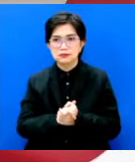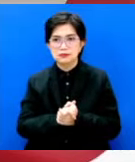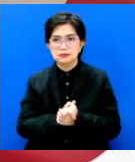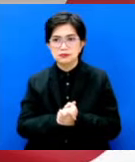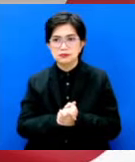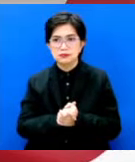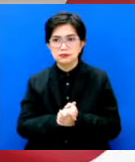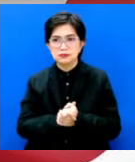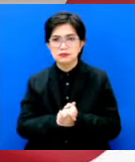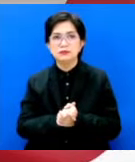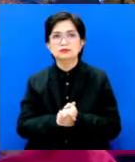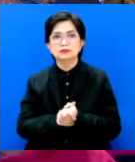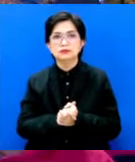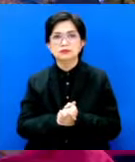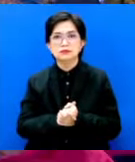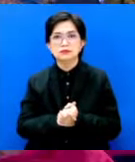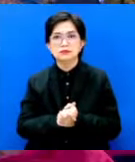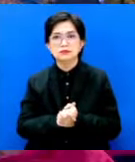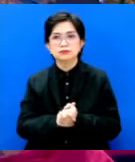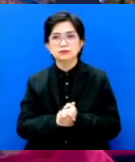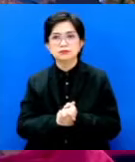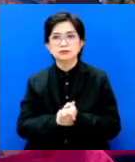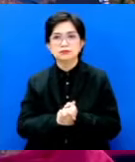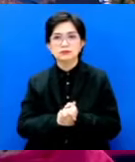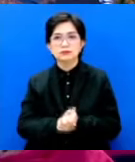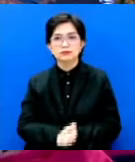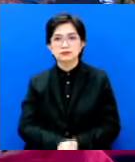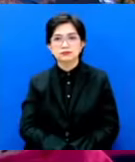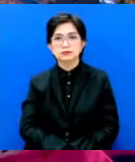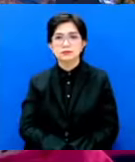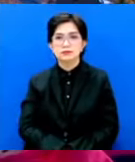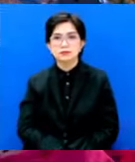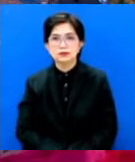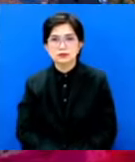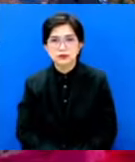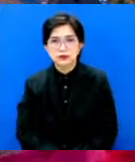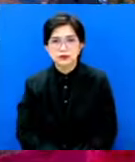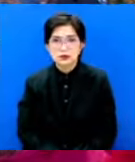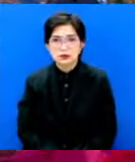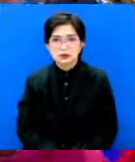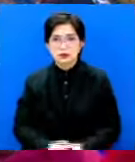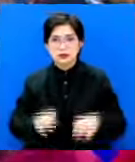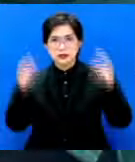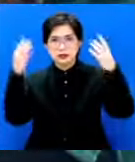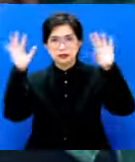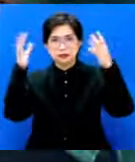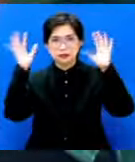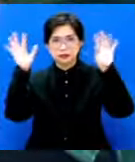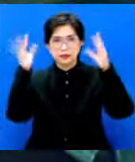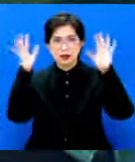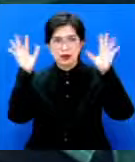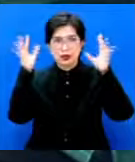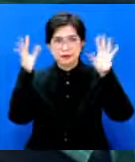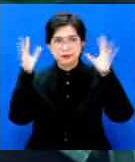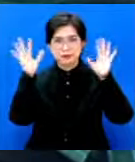pasangankandidatnomor1dan2untuk majukepodium.Marikitaberikanapresiasiyanghangat kepadakeempatpasang